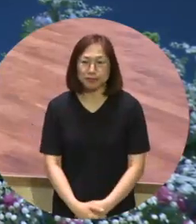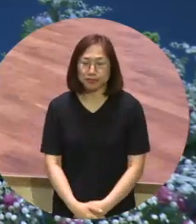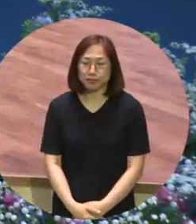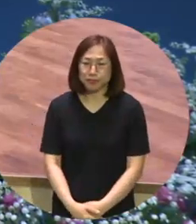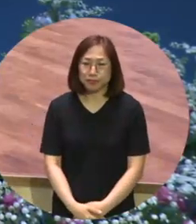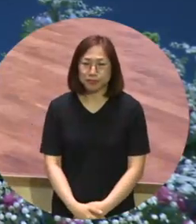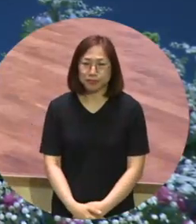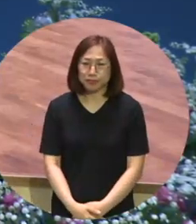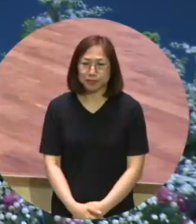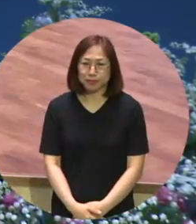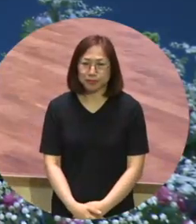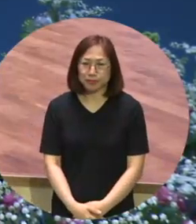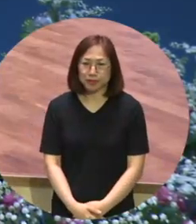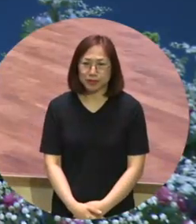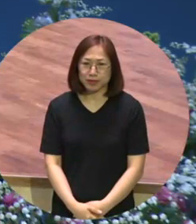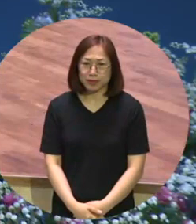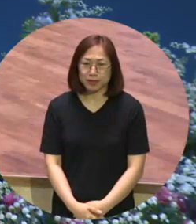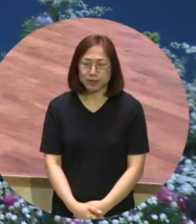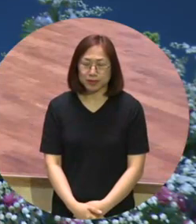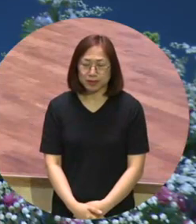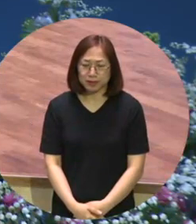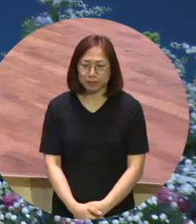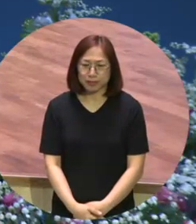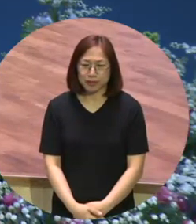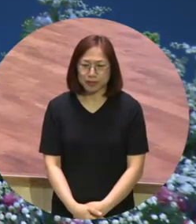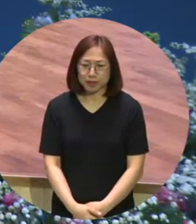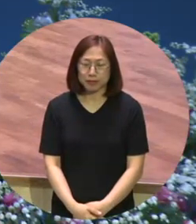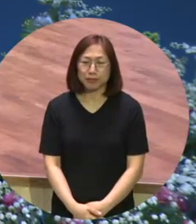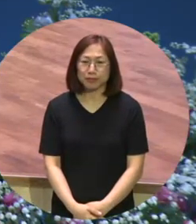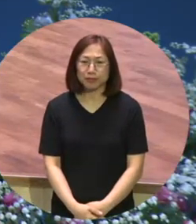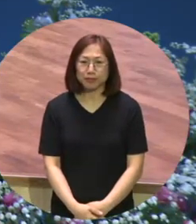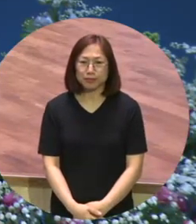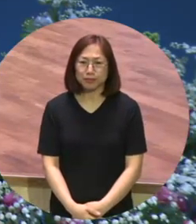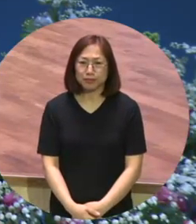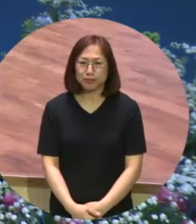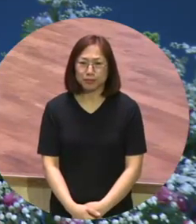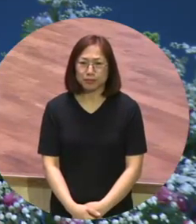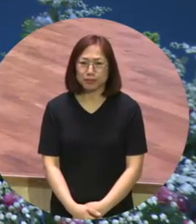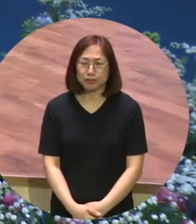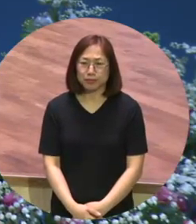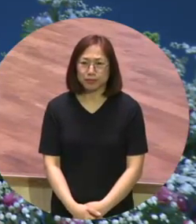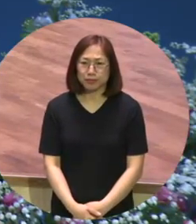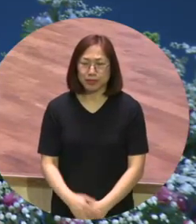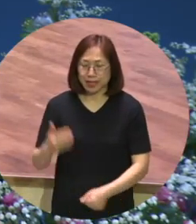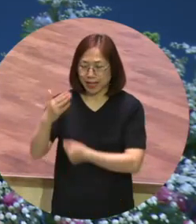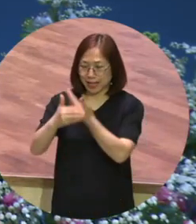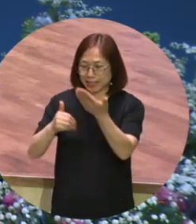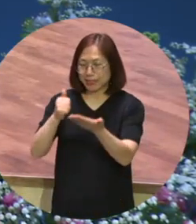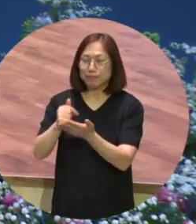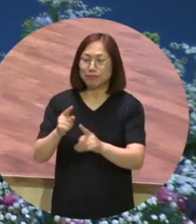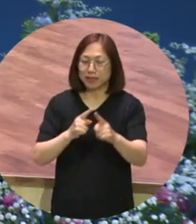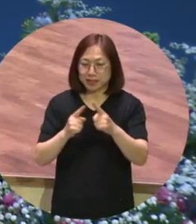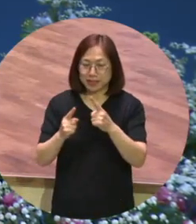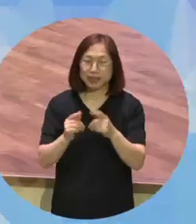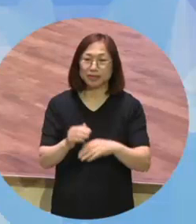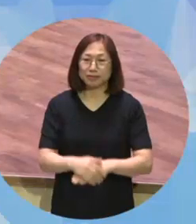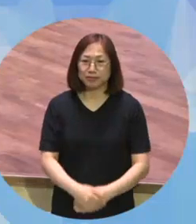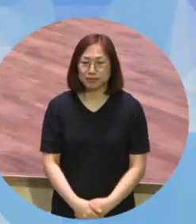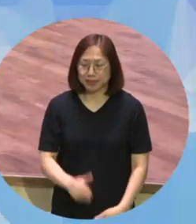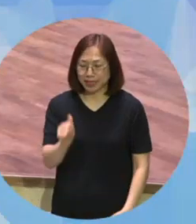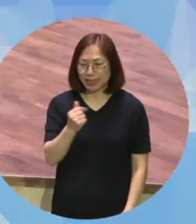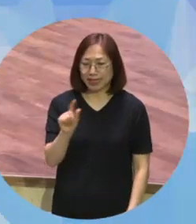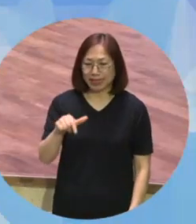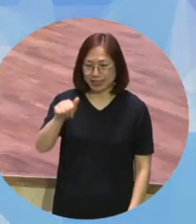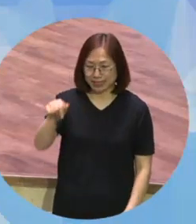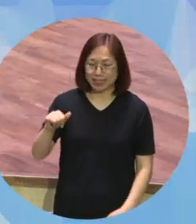만드는 그런 청년회가 되길 바랍니다. 또 하나님 말씀 찾습니다.